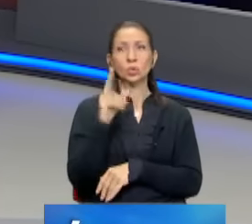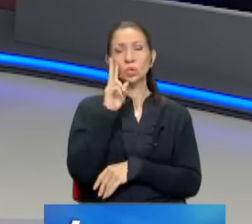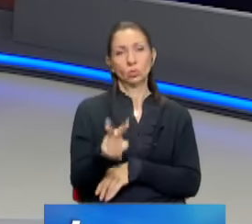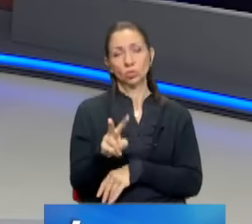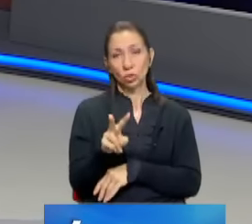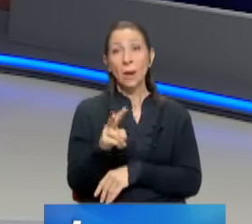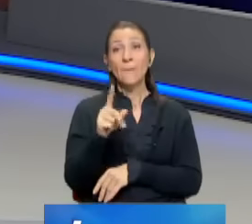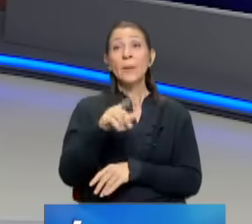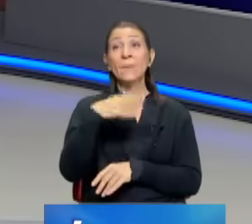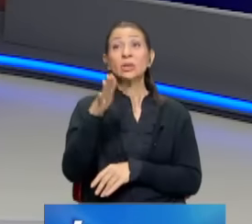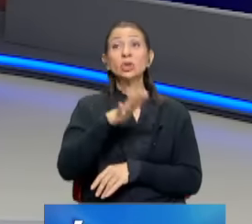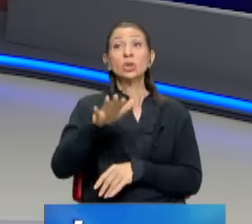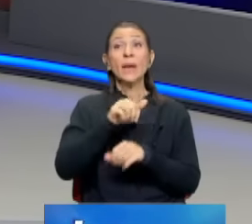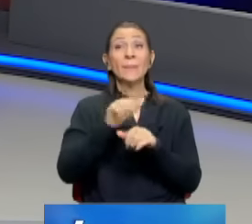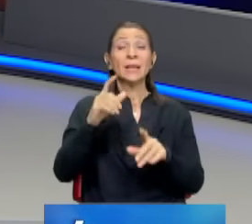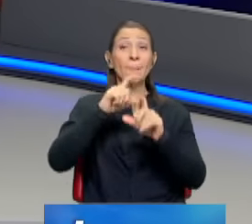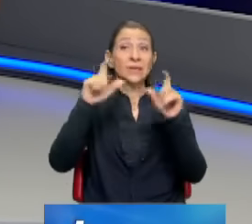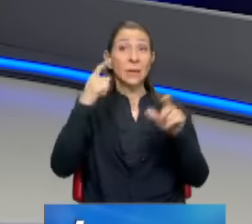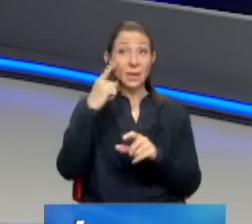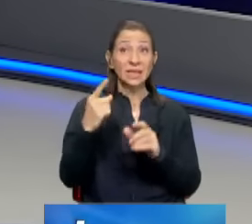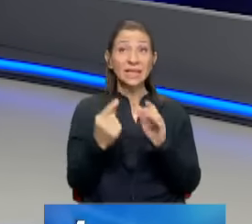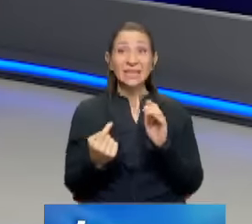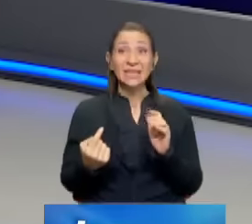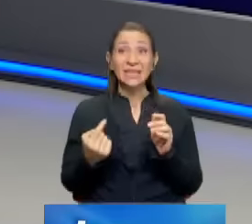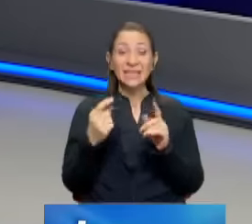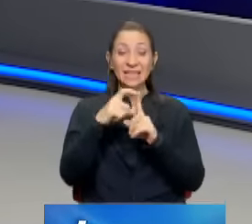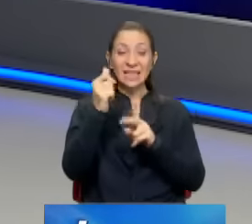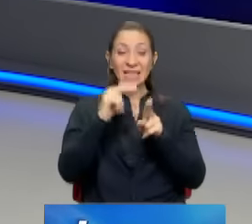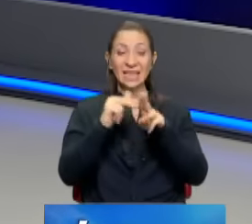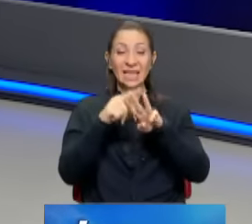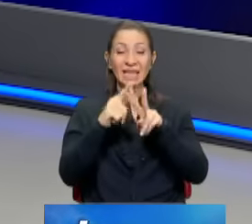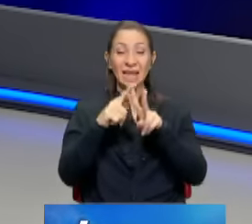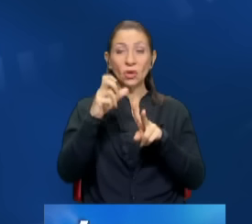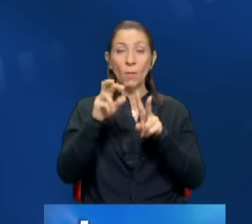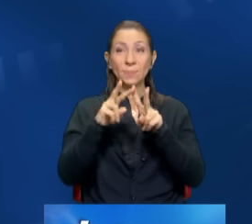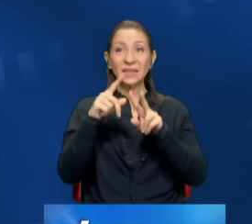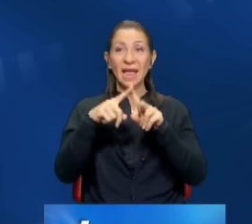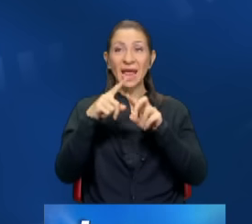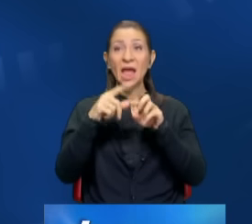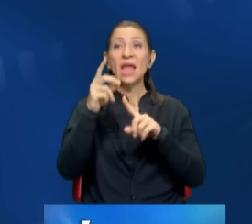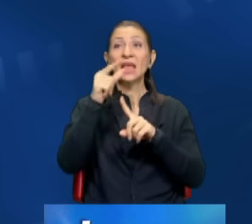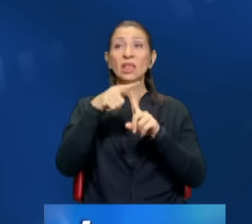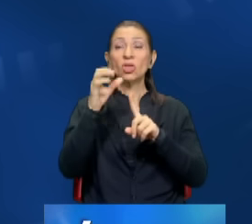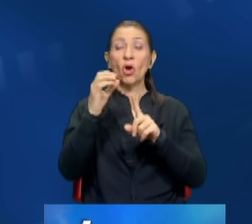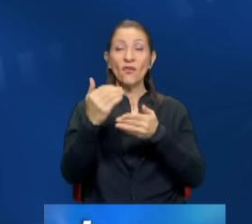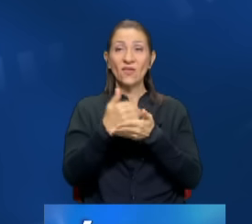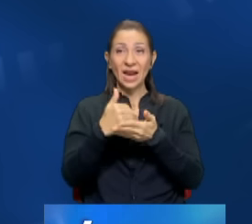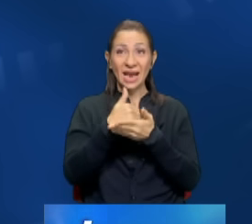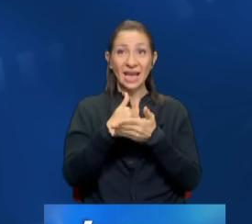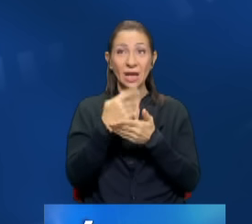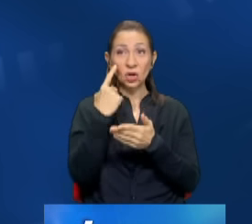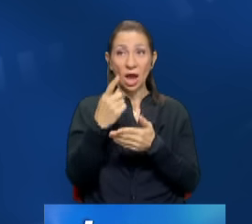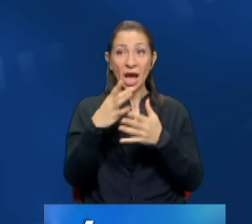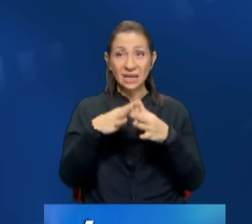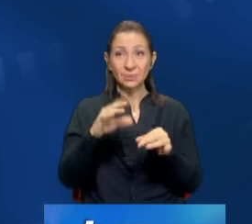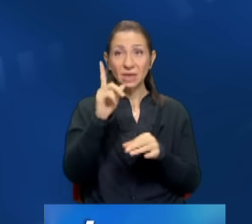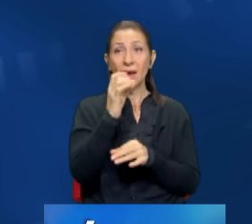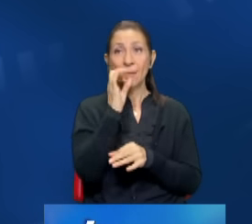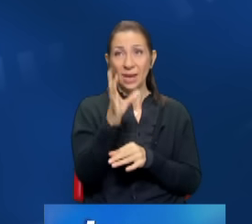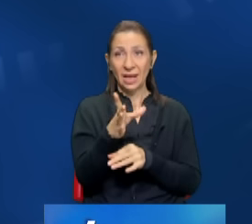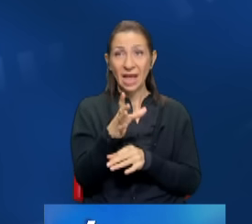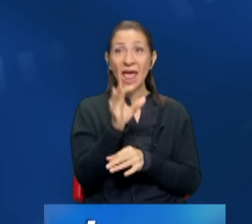görmüştük. Biz başka sosyal medya manşetine bakalım mı? Diken.com.tr'nin manşeti olacak. O da İTO verilerine göre hazırlanmış bir